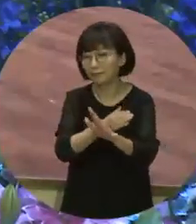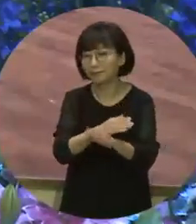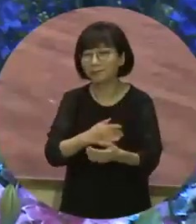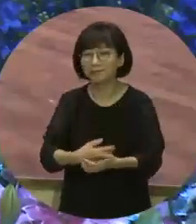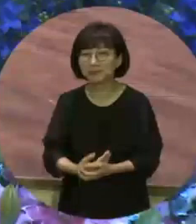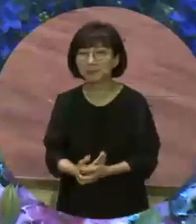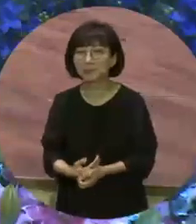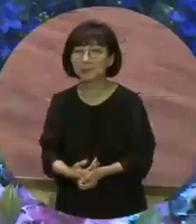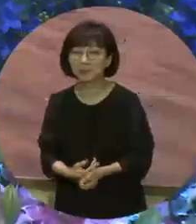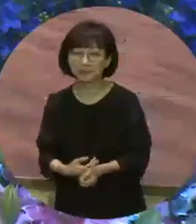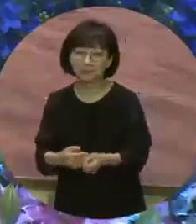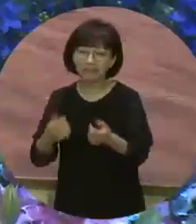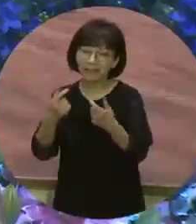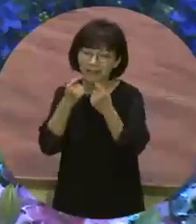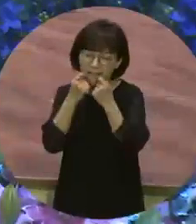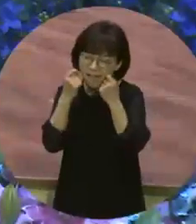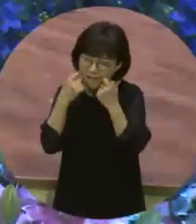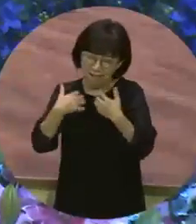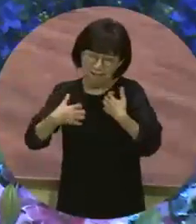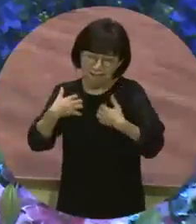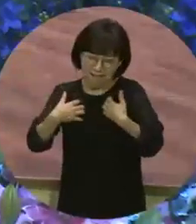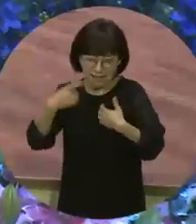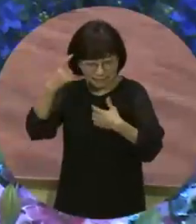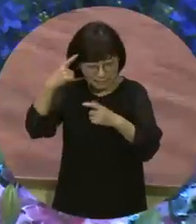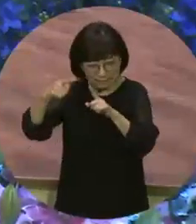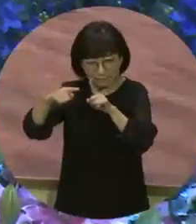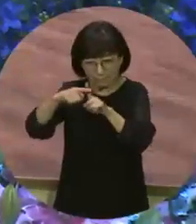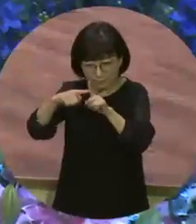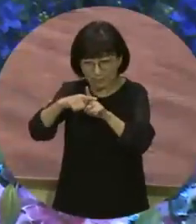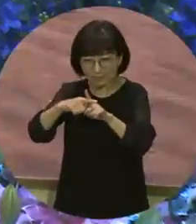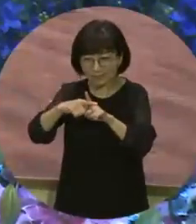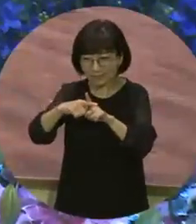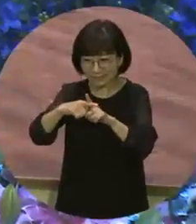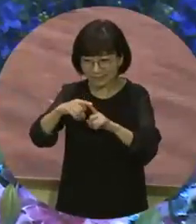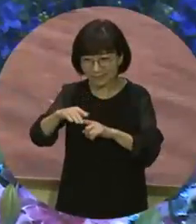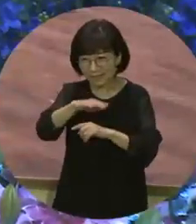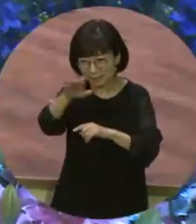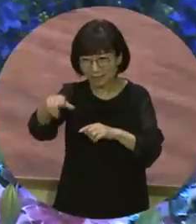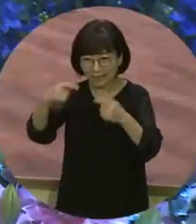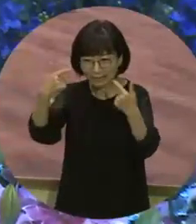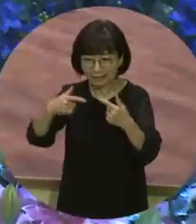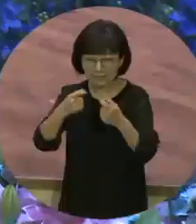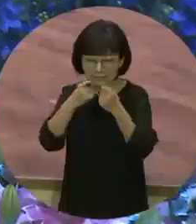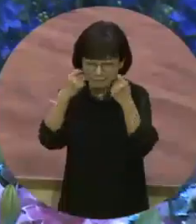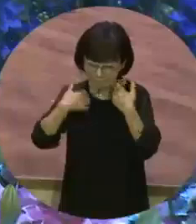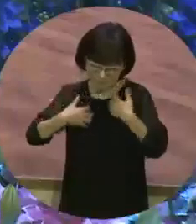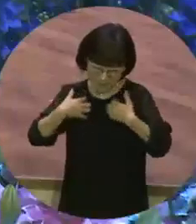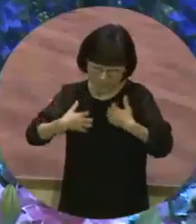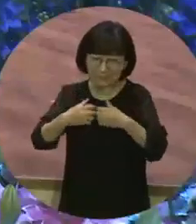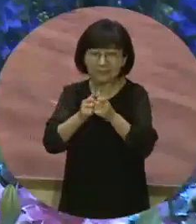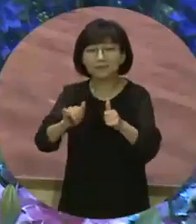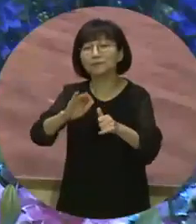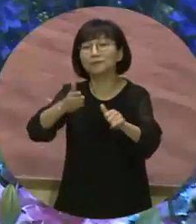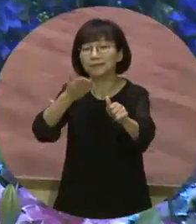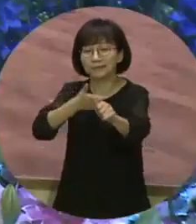치료 불가능한 낙관주의자. 우리 영계 승도는 다 그렇게 될 줄 믿습니다.